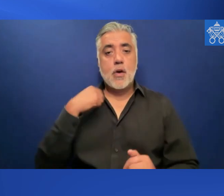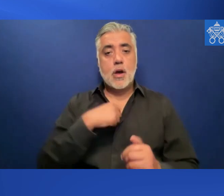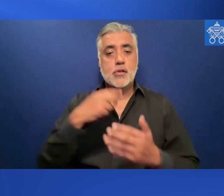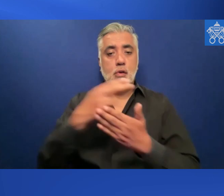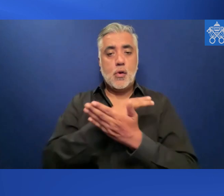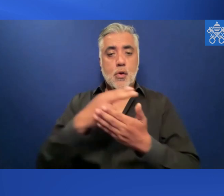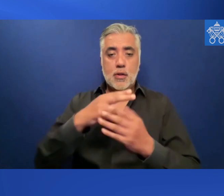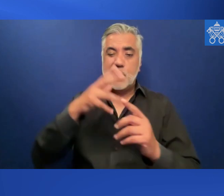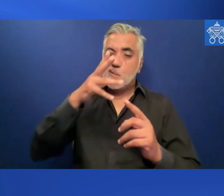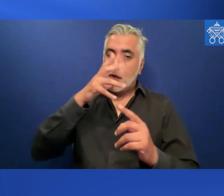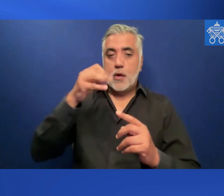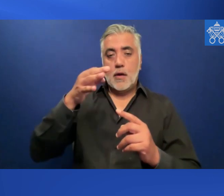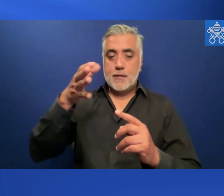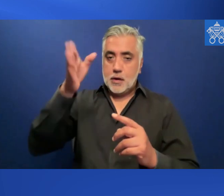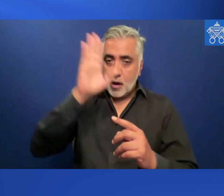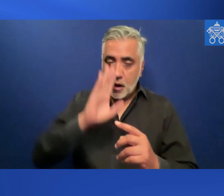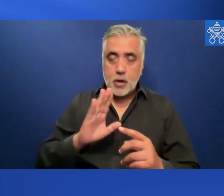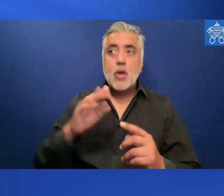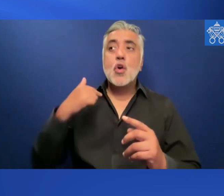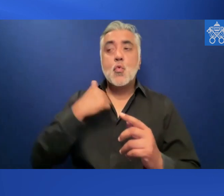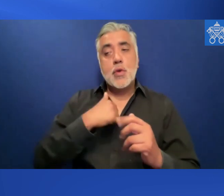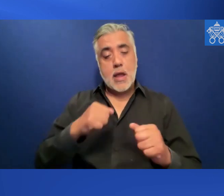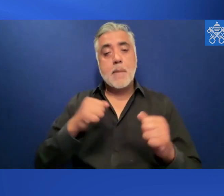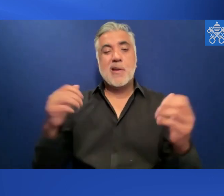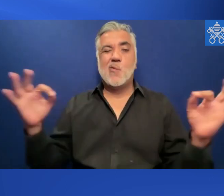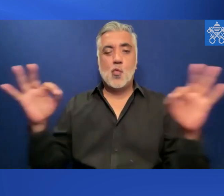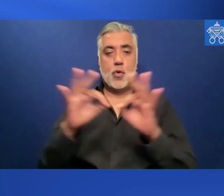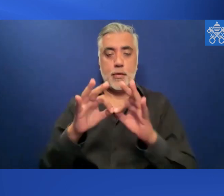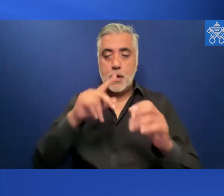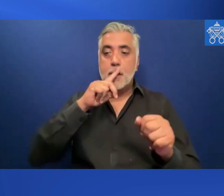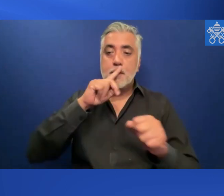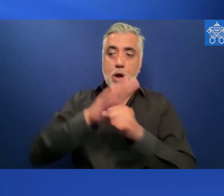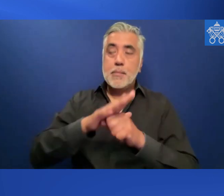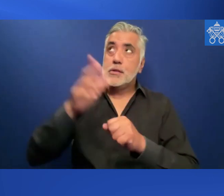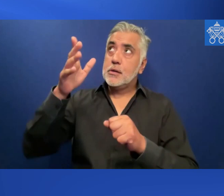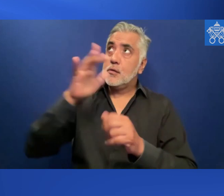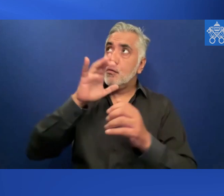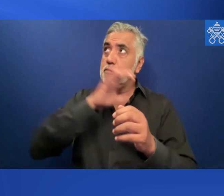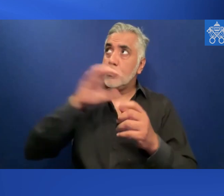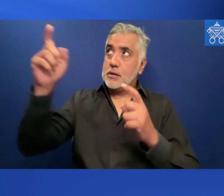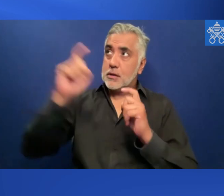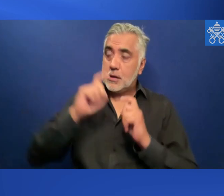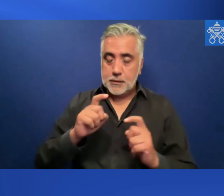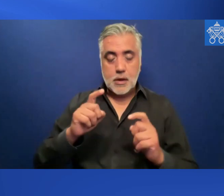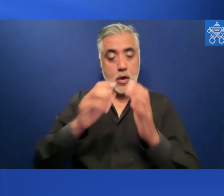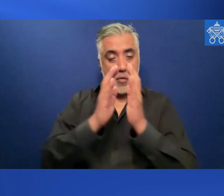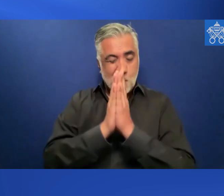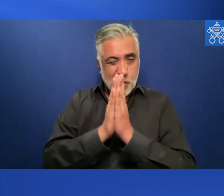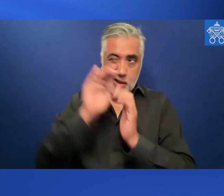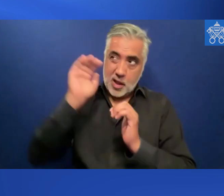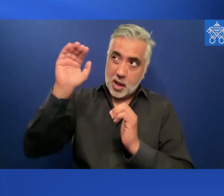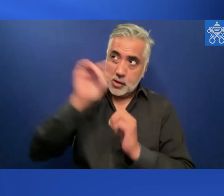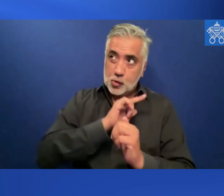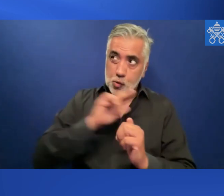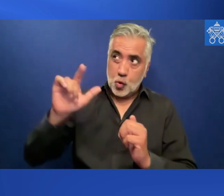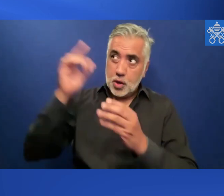Ut dignificamus promissionibus Christi. Grazie a Tua, in questo Domine, mentre bus nostris infunde, che angelo annunciante,